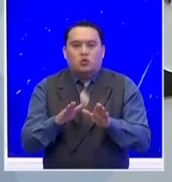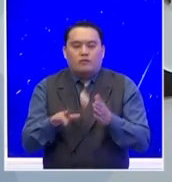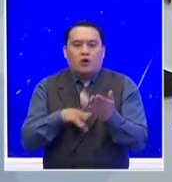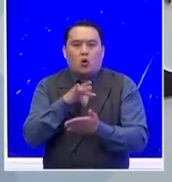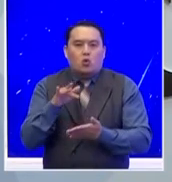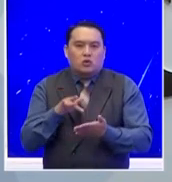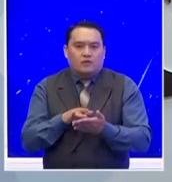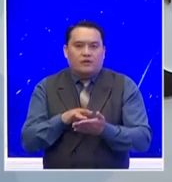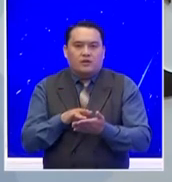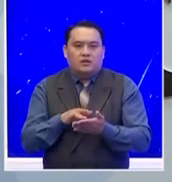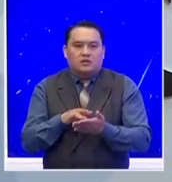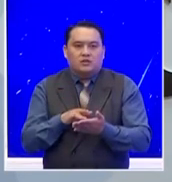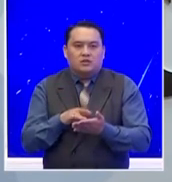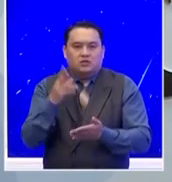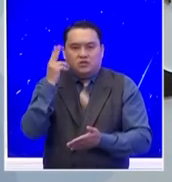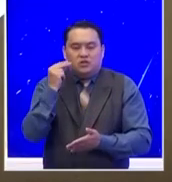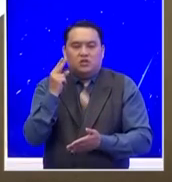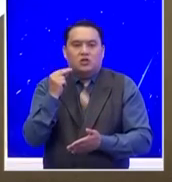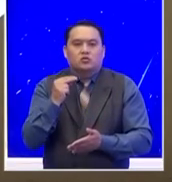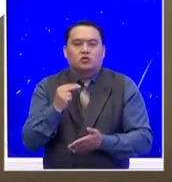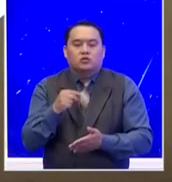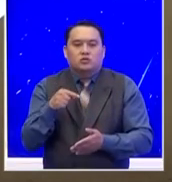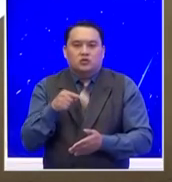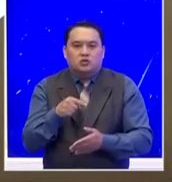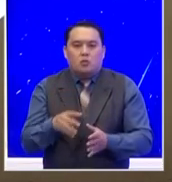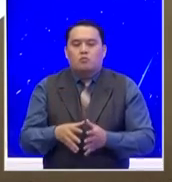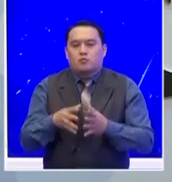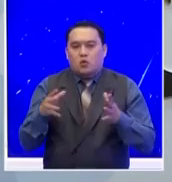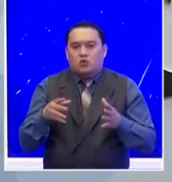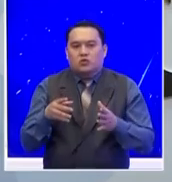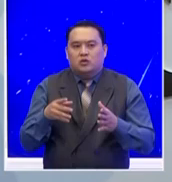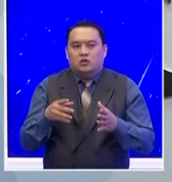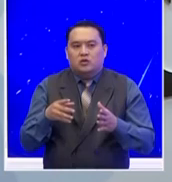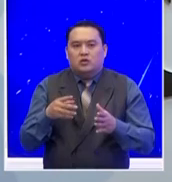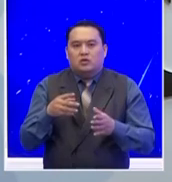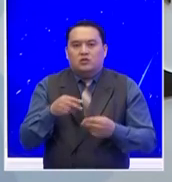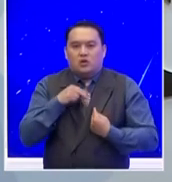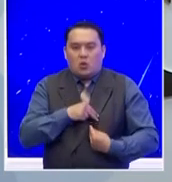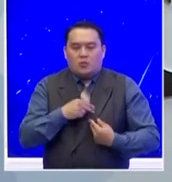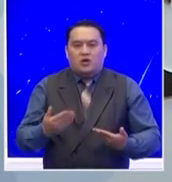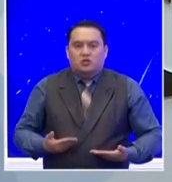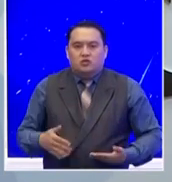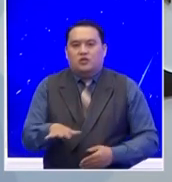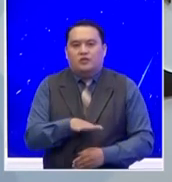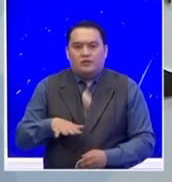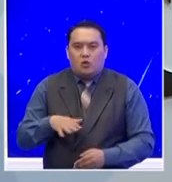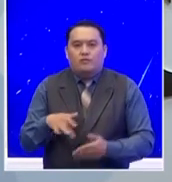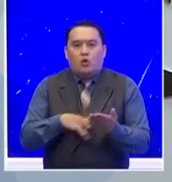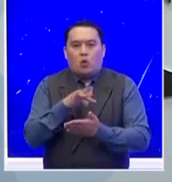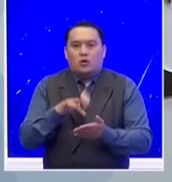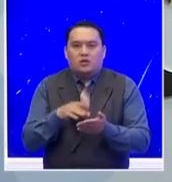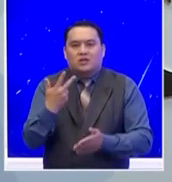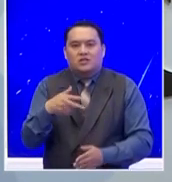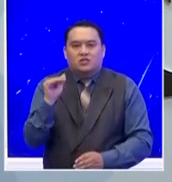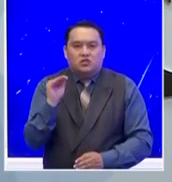городов с численностью 100 и более тысяч. 1452 труженикам, проживающим на территории города, перечислено по